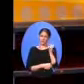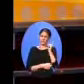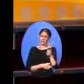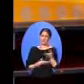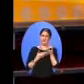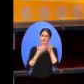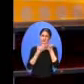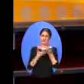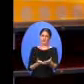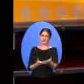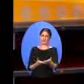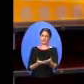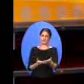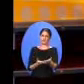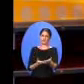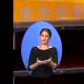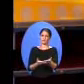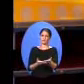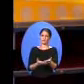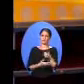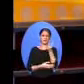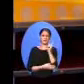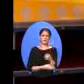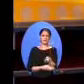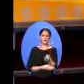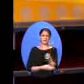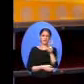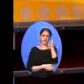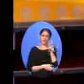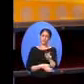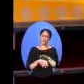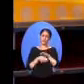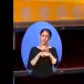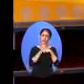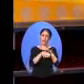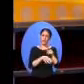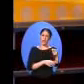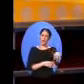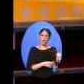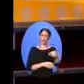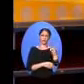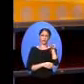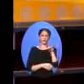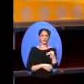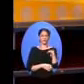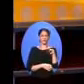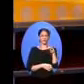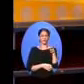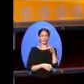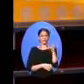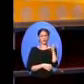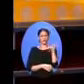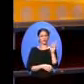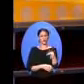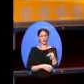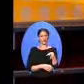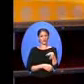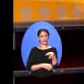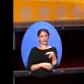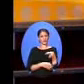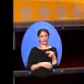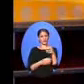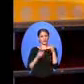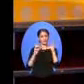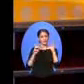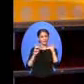וצריכים את העזרה, צריכים מישהו שיראה להם שיש אור בקצה החשיכה, בקצה